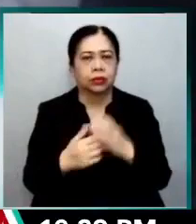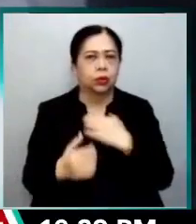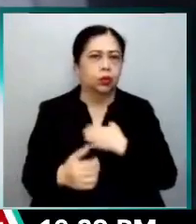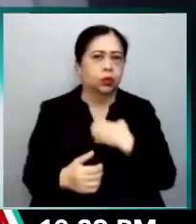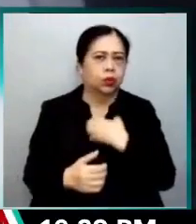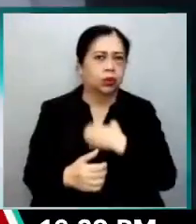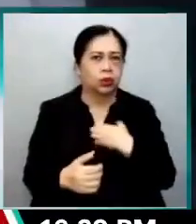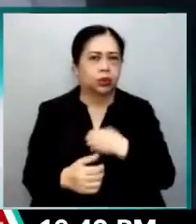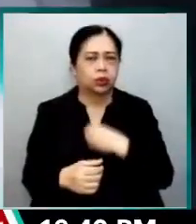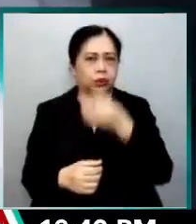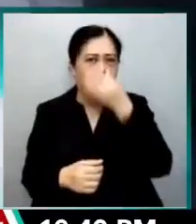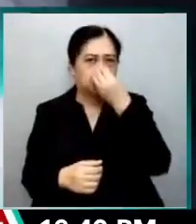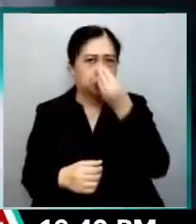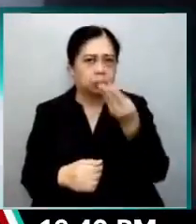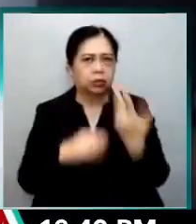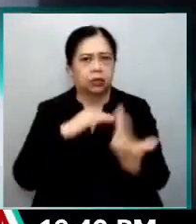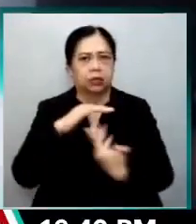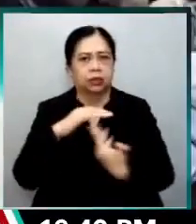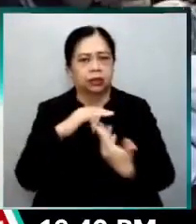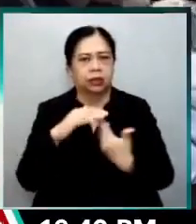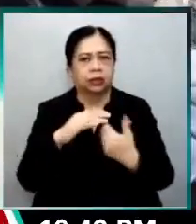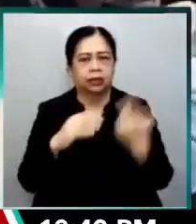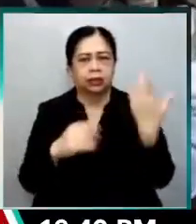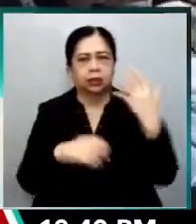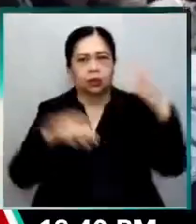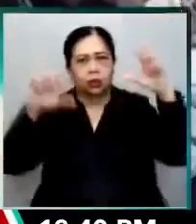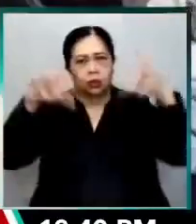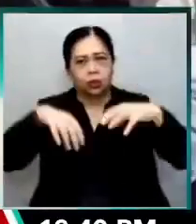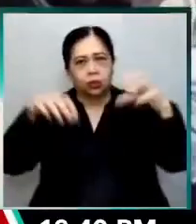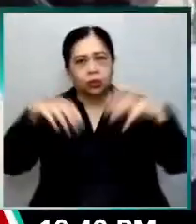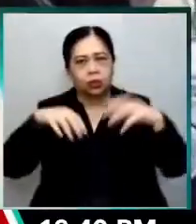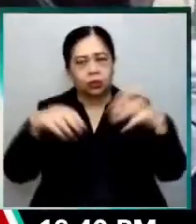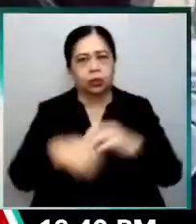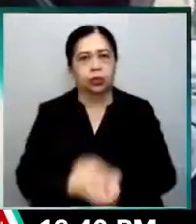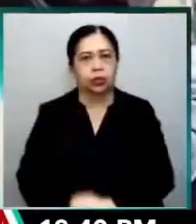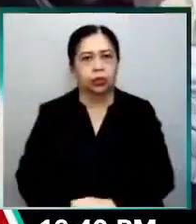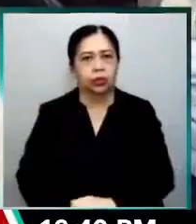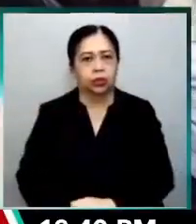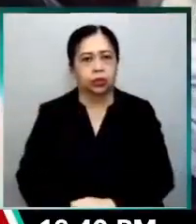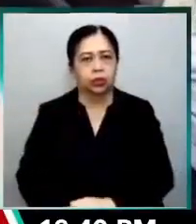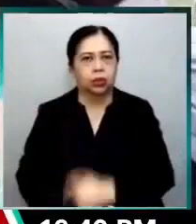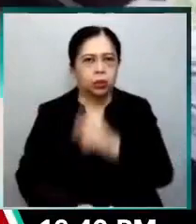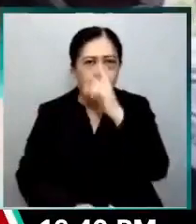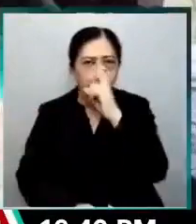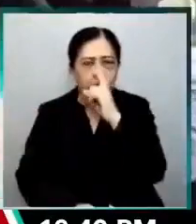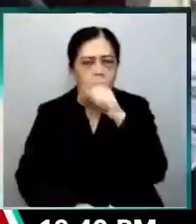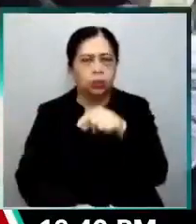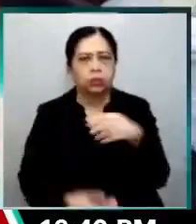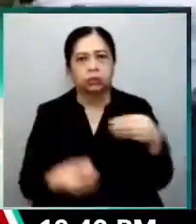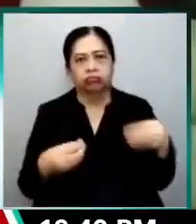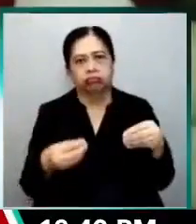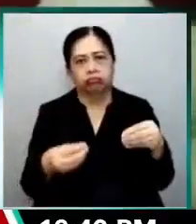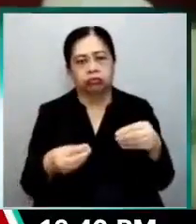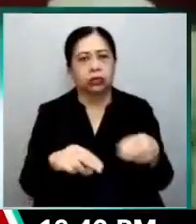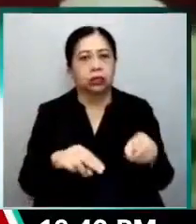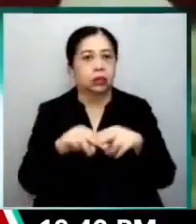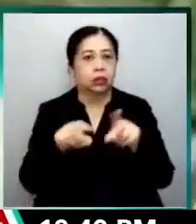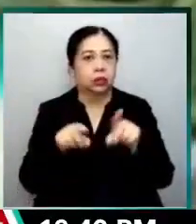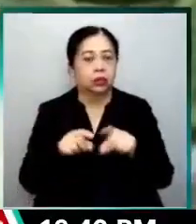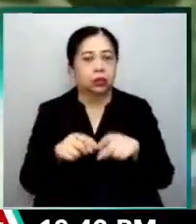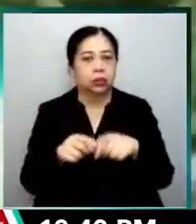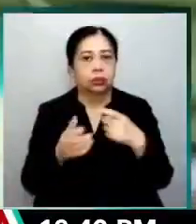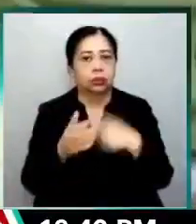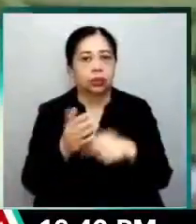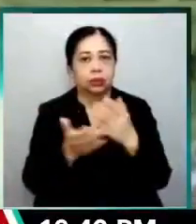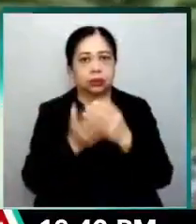bentahan kasunod ng ilang araw na pag-uulan nabulok din ang ila nilang paninda tumaas din ang presyo ng ilang gulay